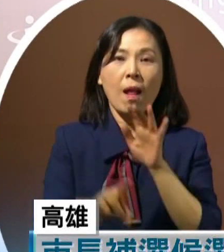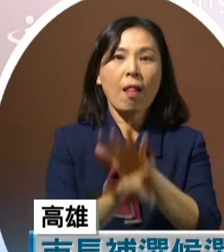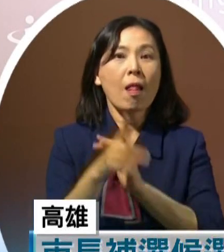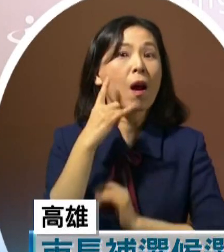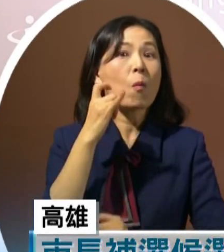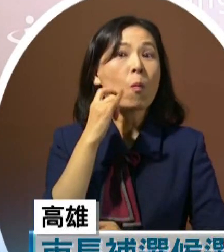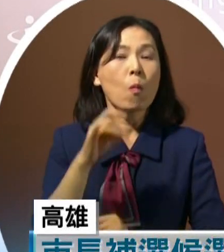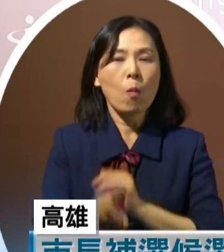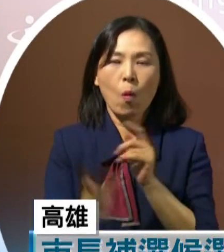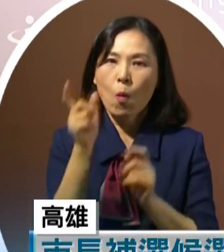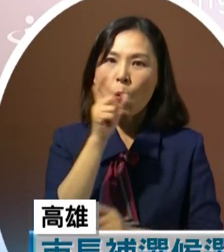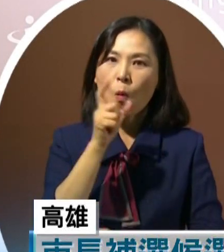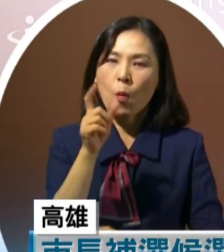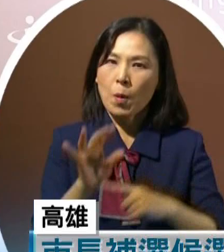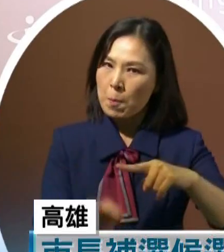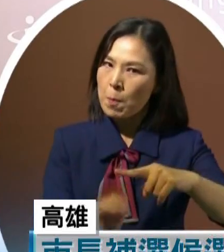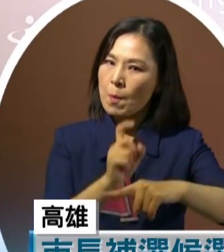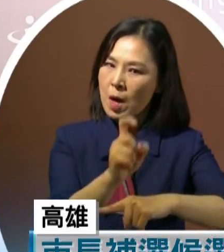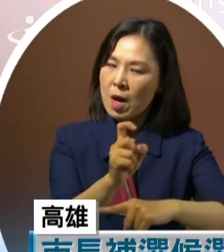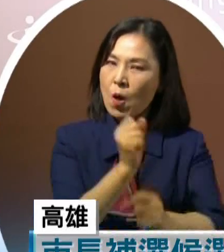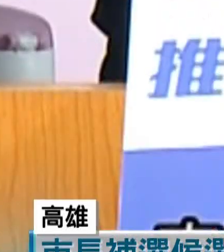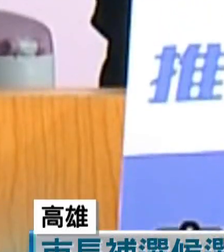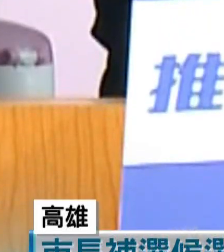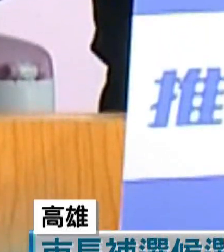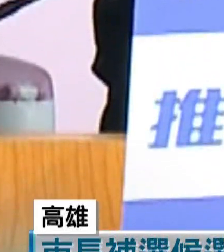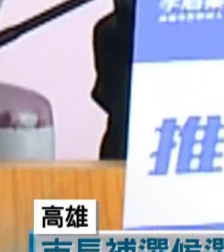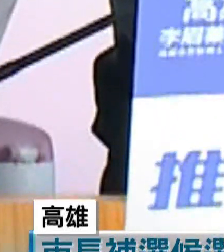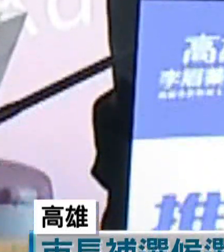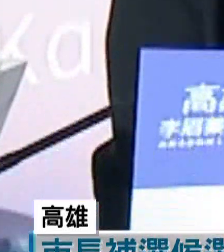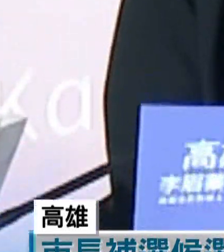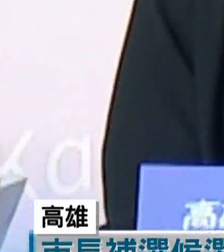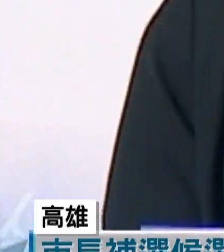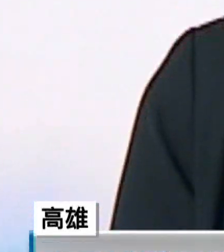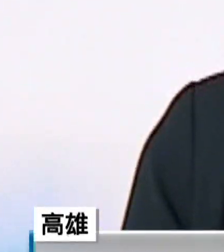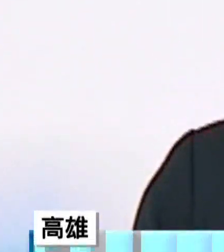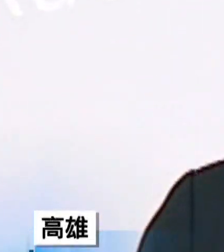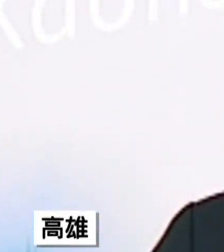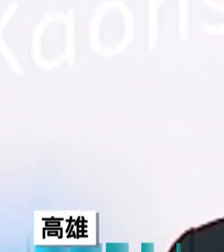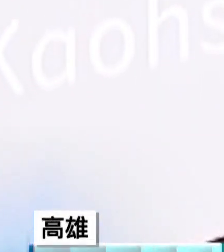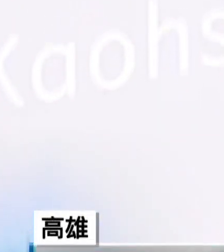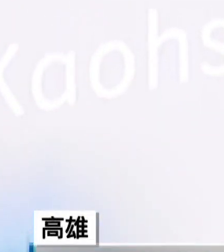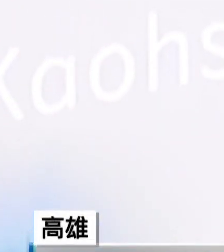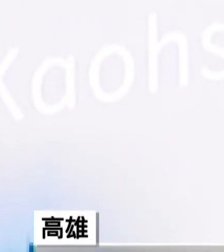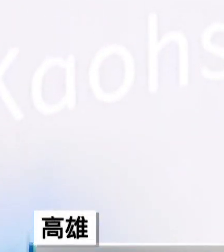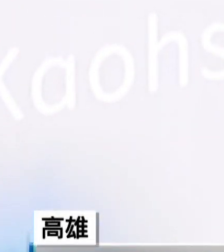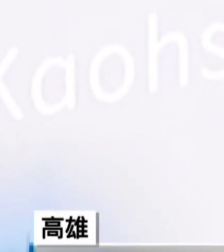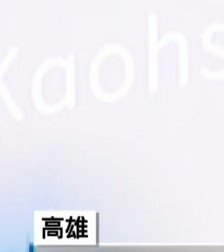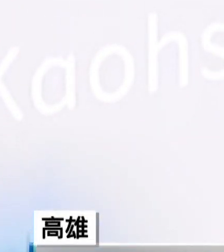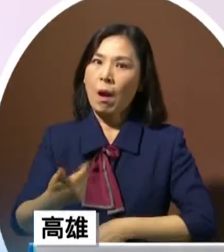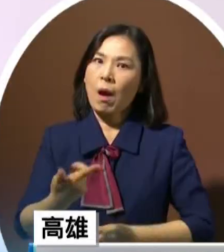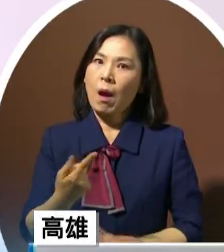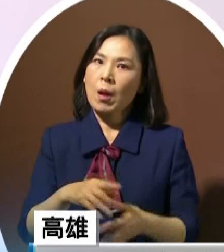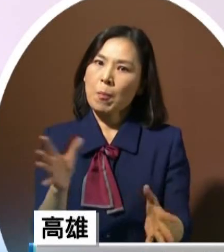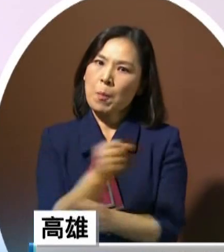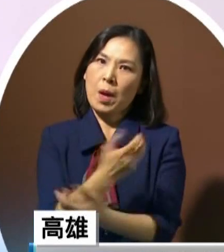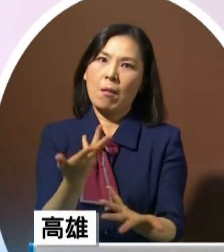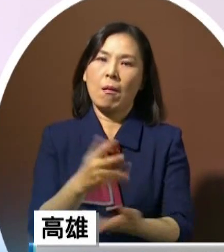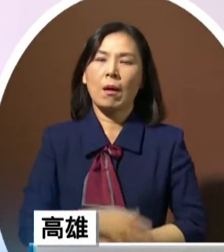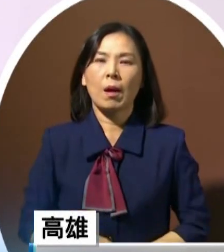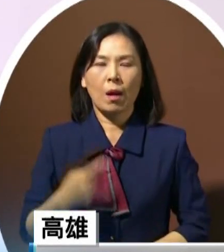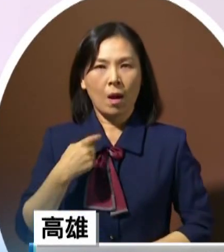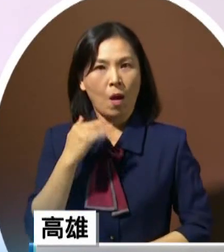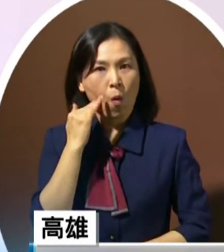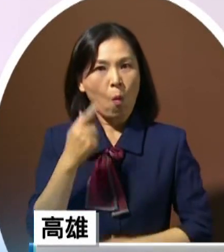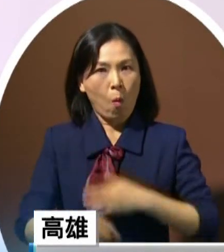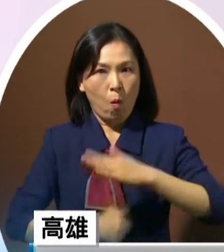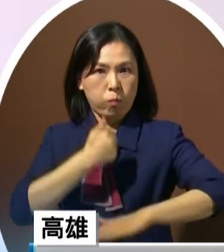蓝姆酒的市场，每年就有500亿的收入。 蓝姆酒产业说的煞有其事，颇有延续前韩市